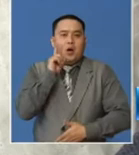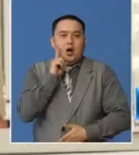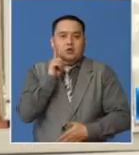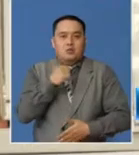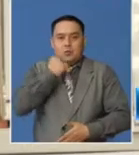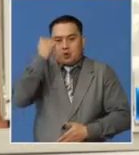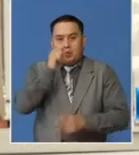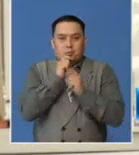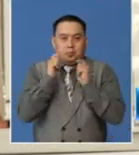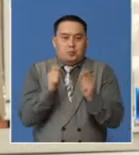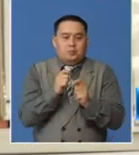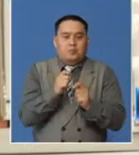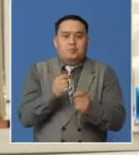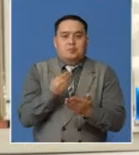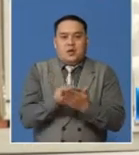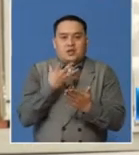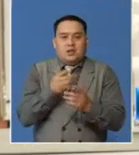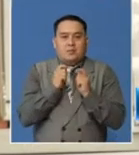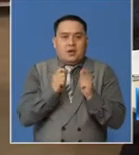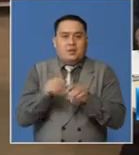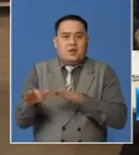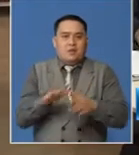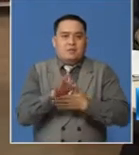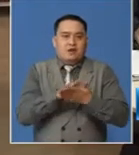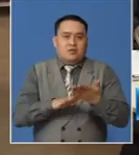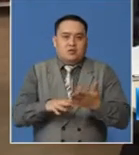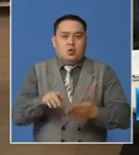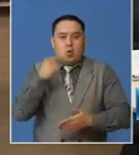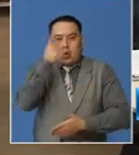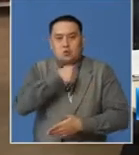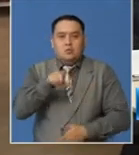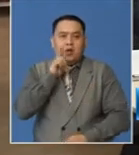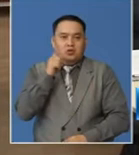отмечена благодарственными письмами и ценными подарками. Мероприятие проводится в рамках Года